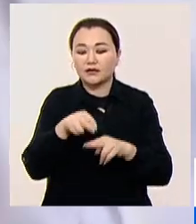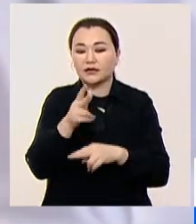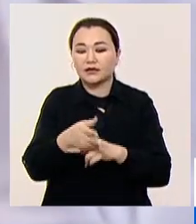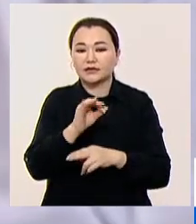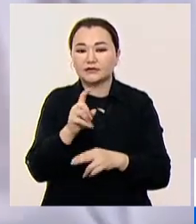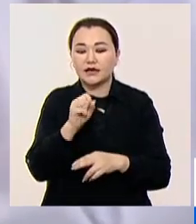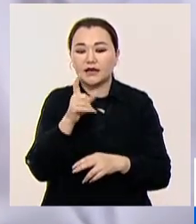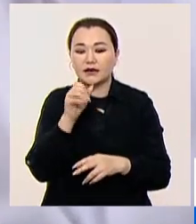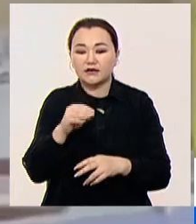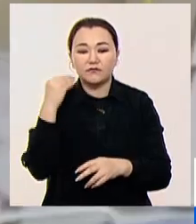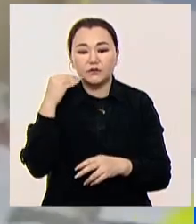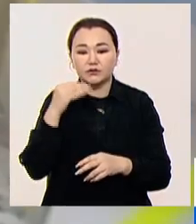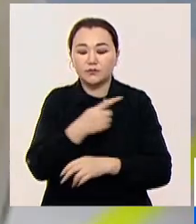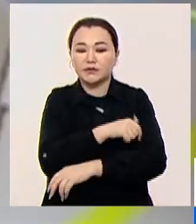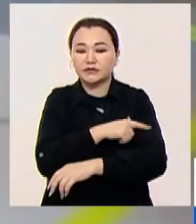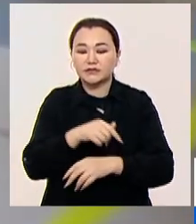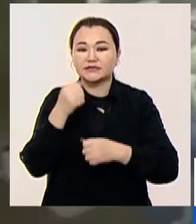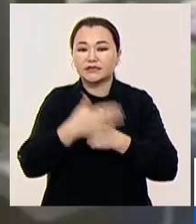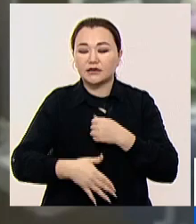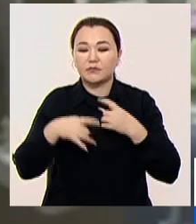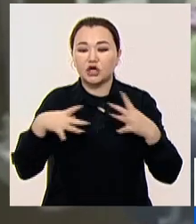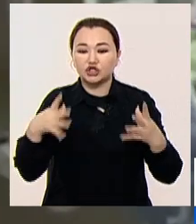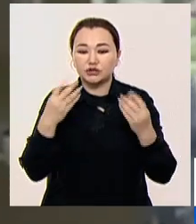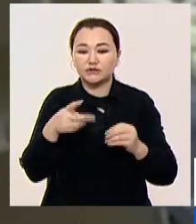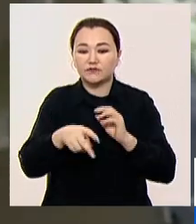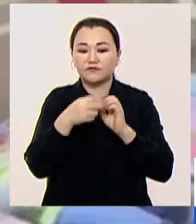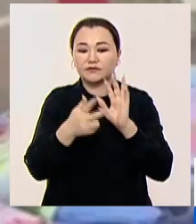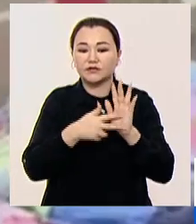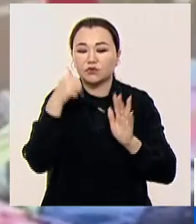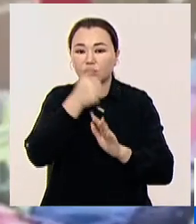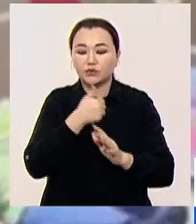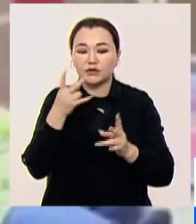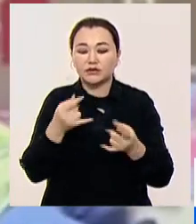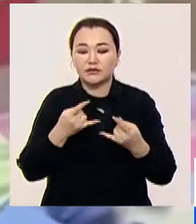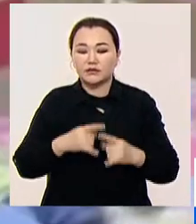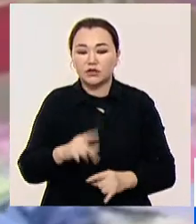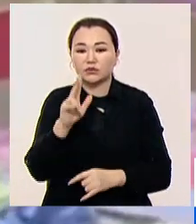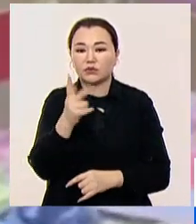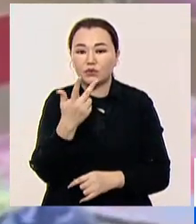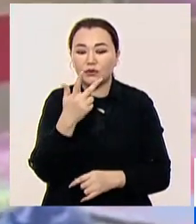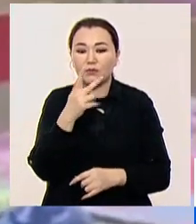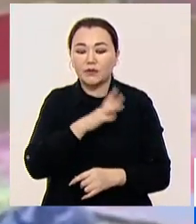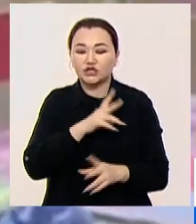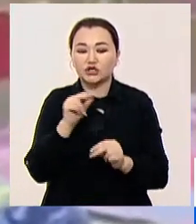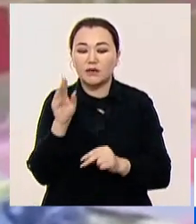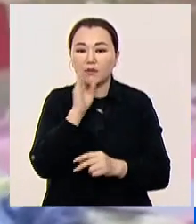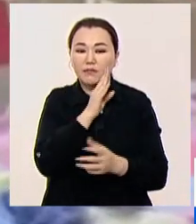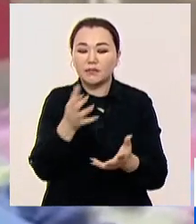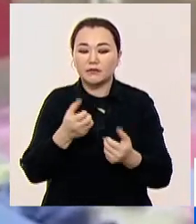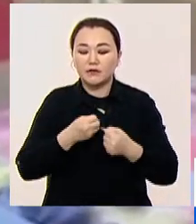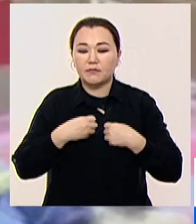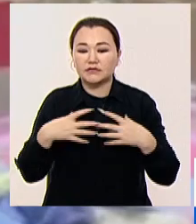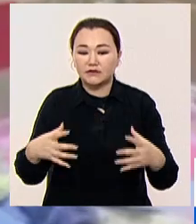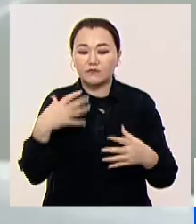архива Актюбинского медцентра, где в праздничный день 2018 года на свет появилась тройня. Счастливая мама принимала